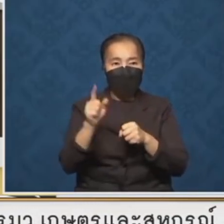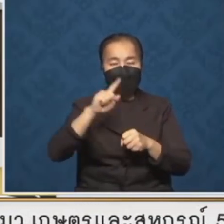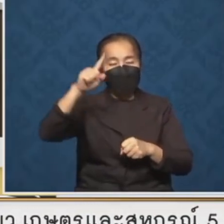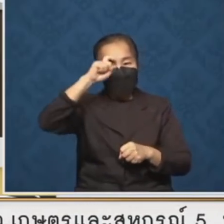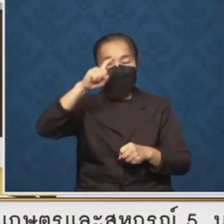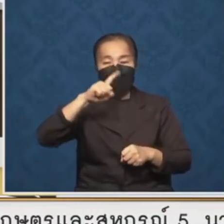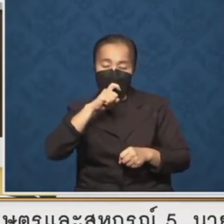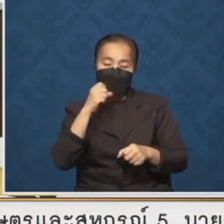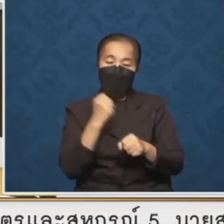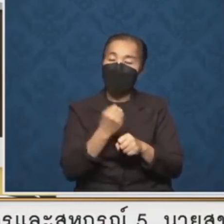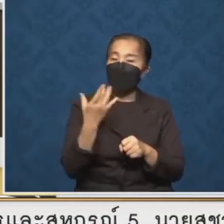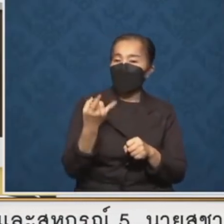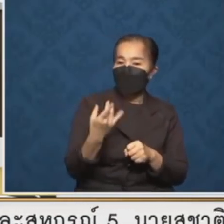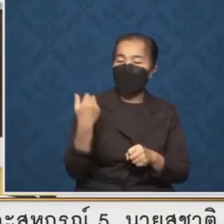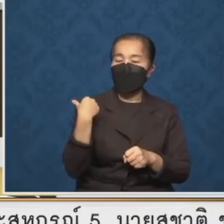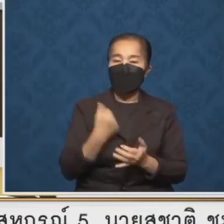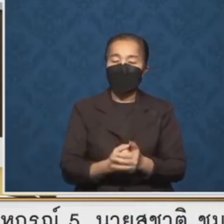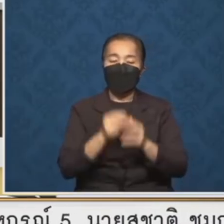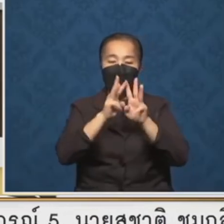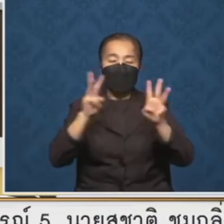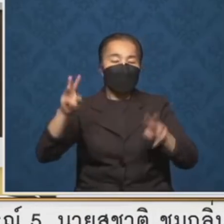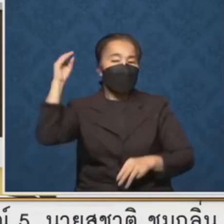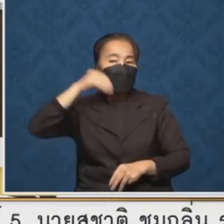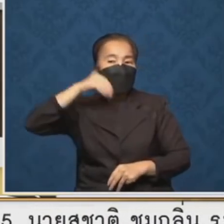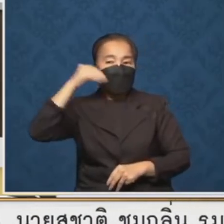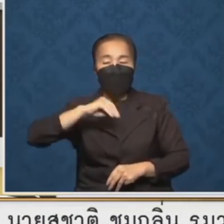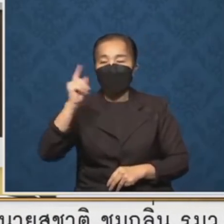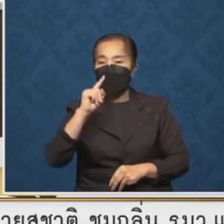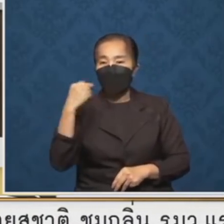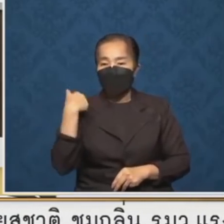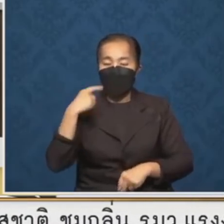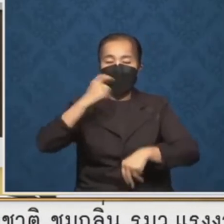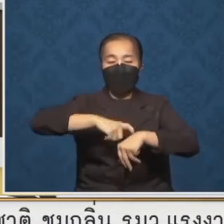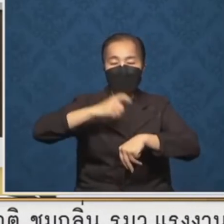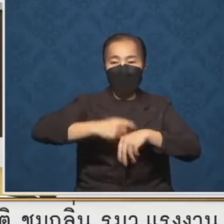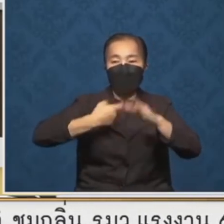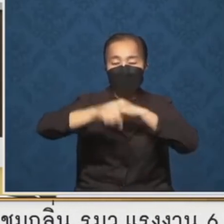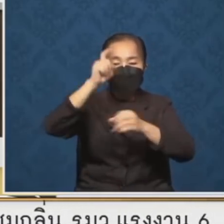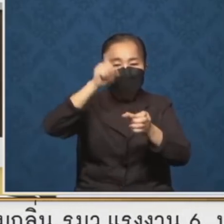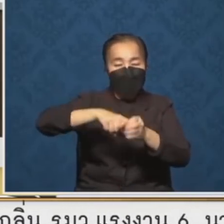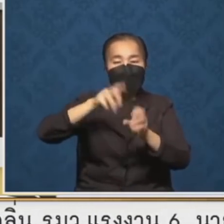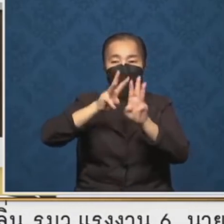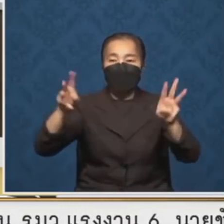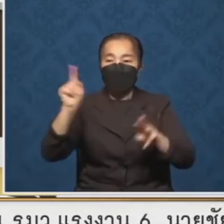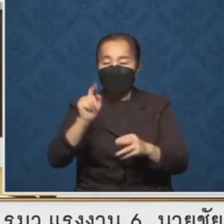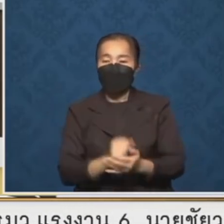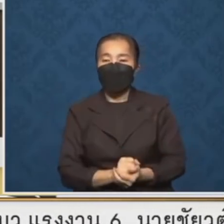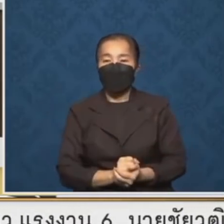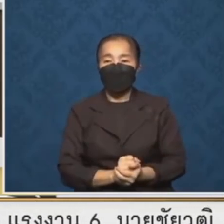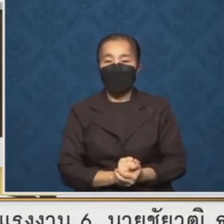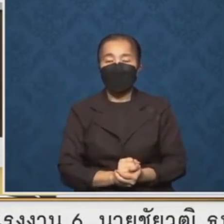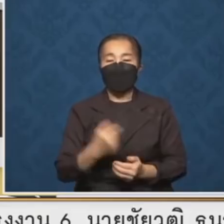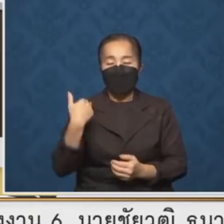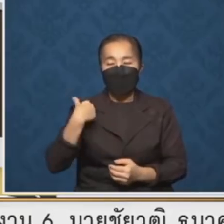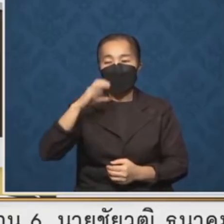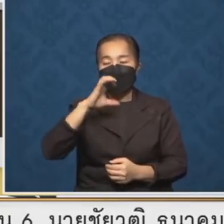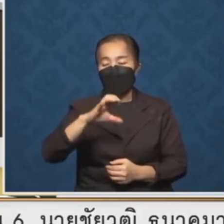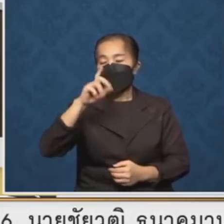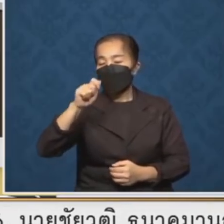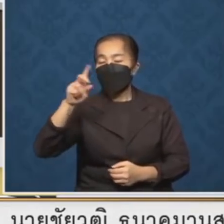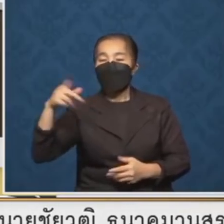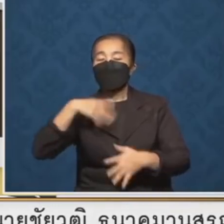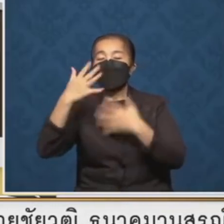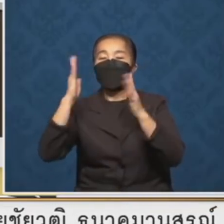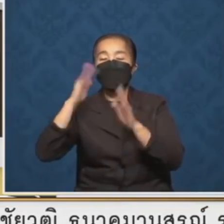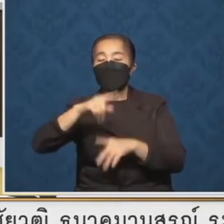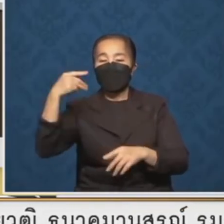ย็นๆชอบเข้าเว็บไหนบ่อยๆมักจะเข้าตอนกี่โมงและมักจะไปอยู่ที่เดียวกับนาย C D E สักเดือน